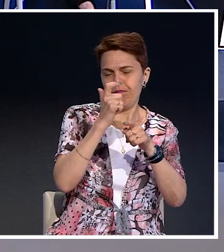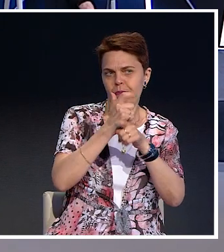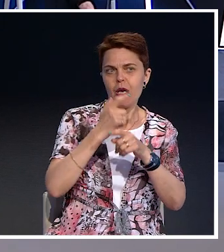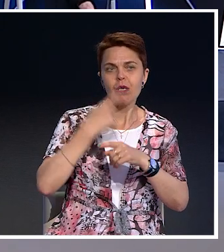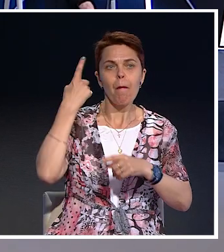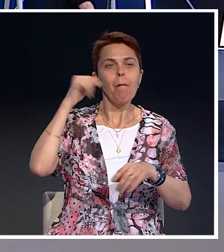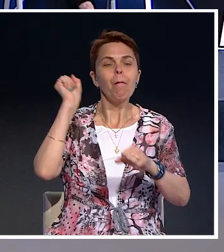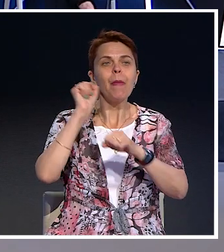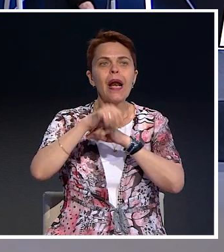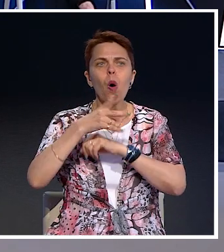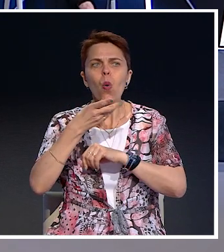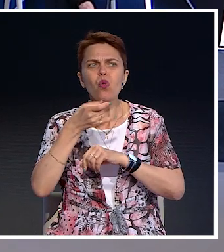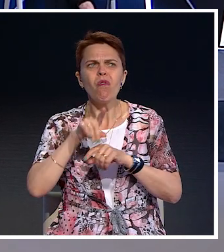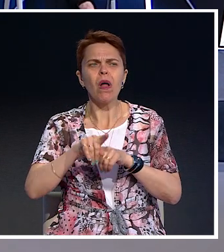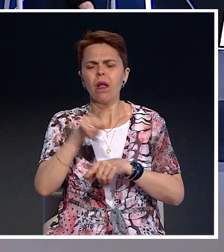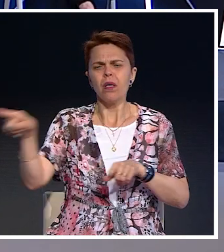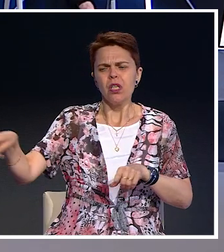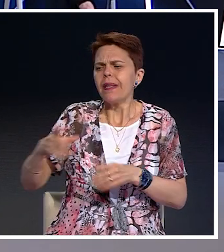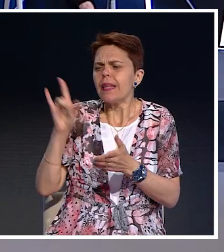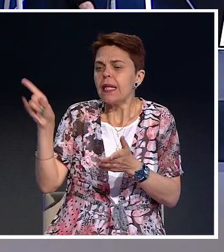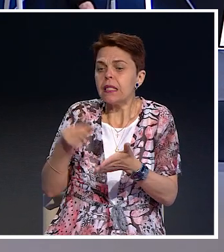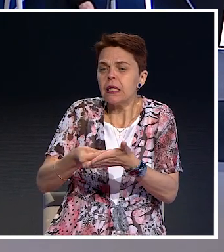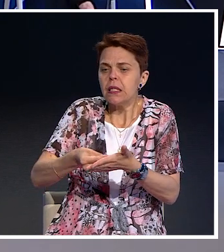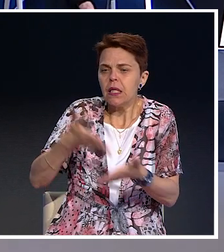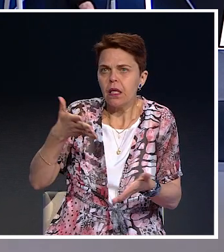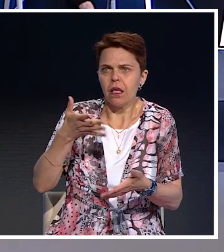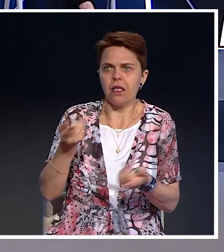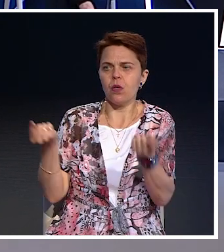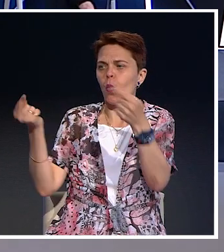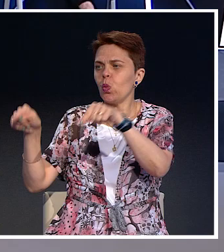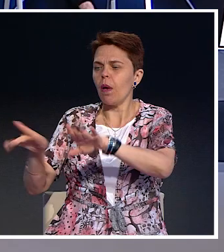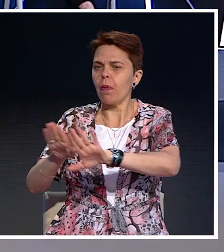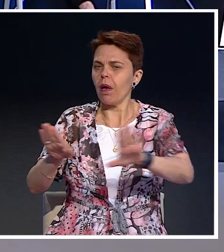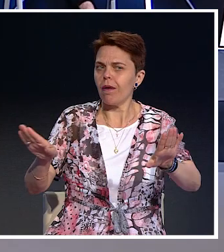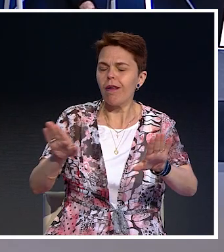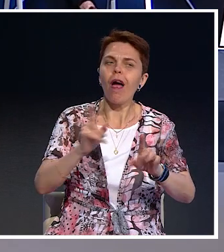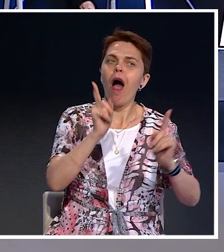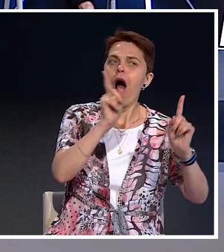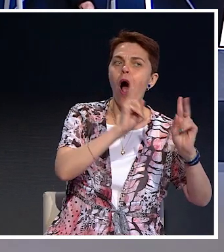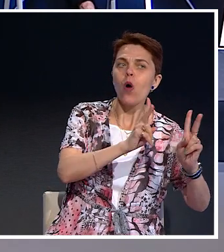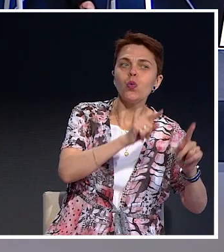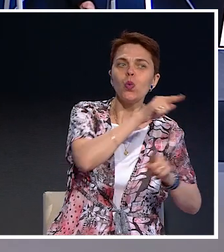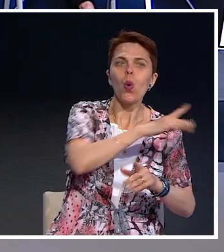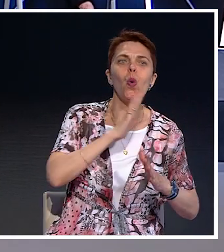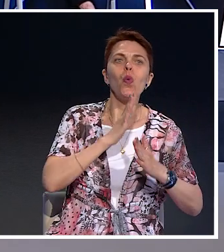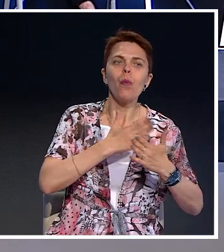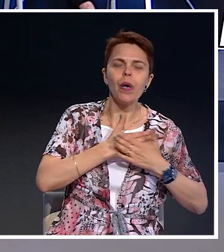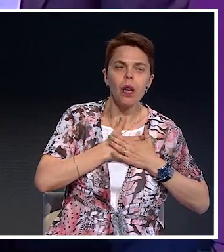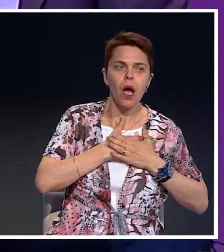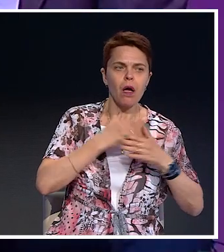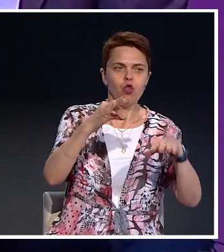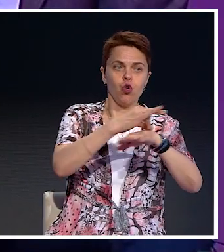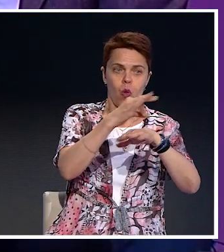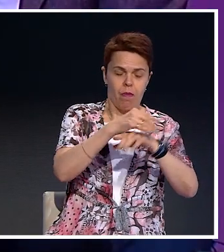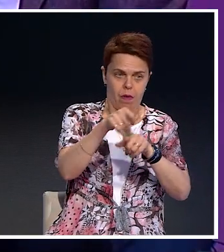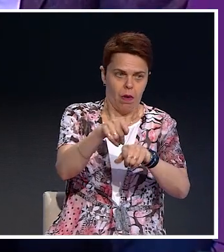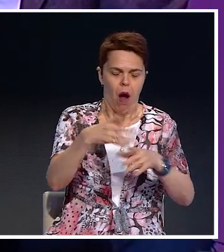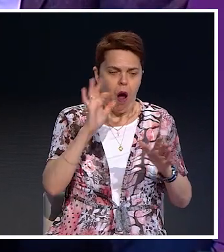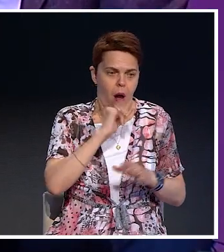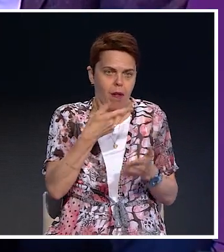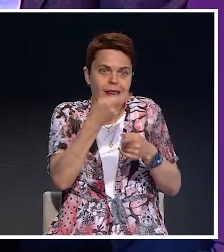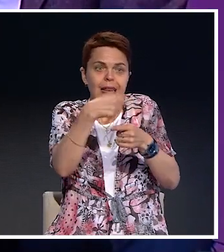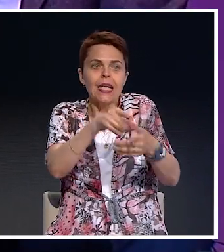що ти цінність, не чоловік, який там в тебе буде, да, там, дай Бог, щоб ти його любила, але